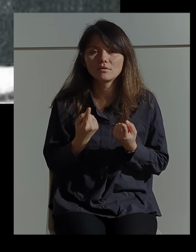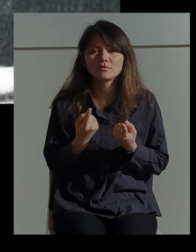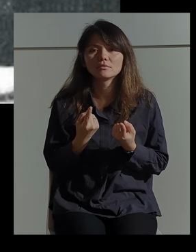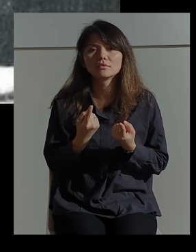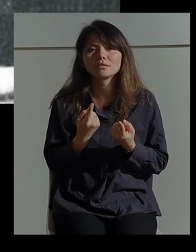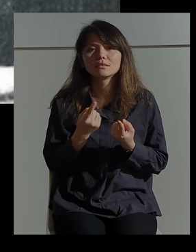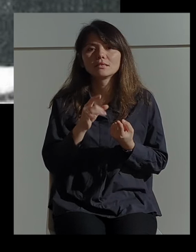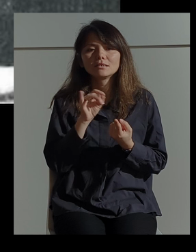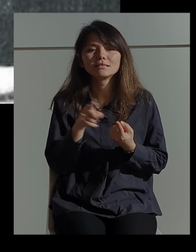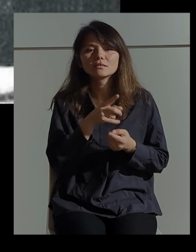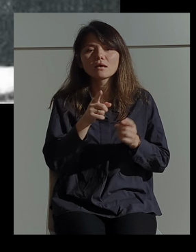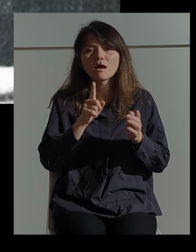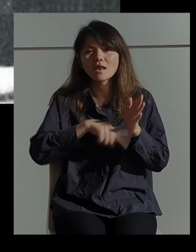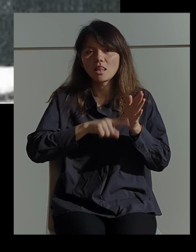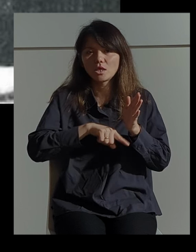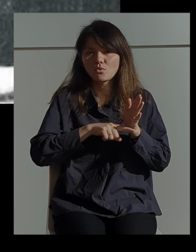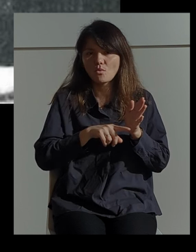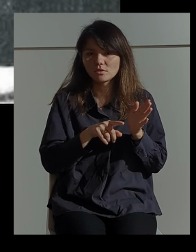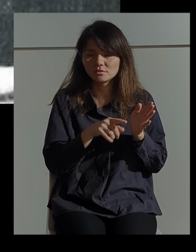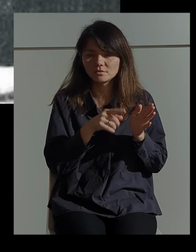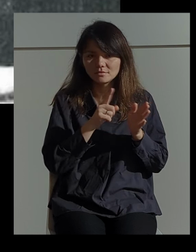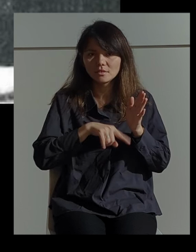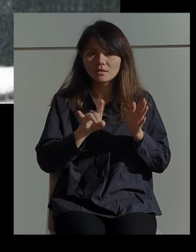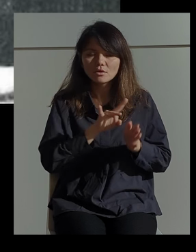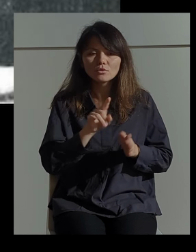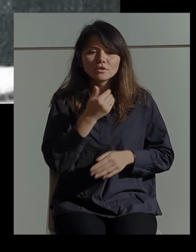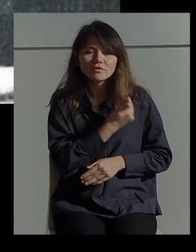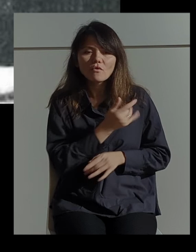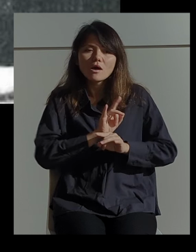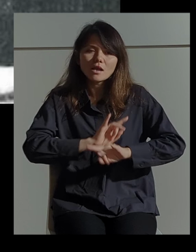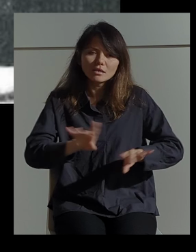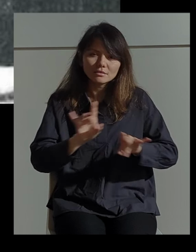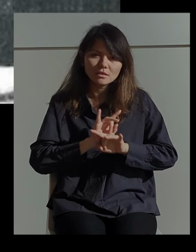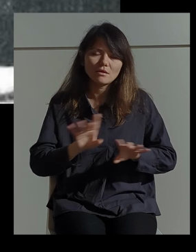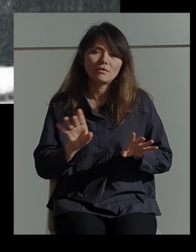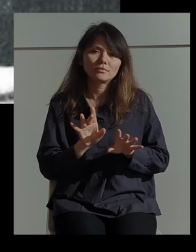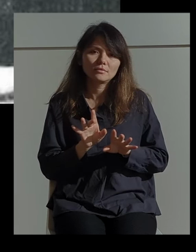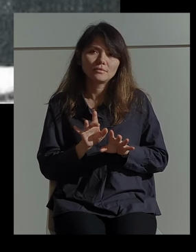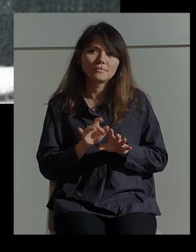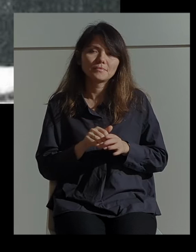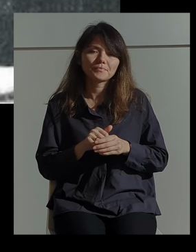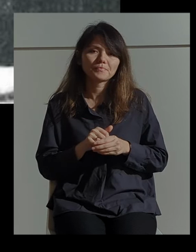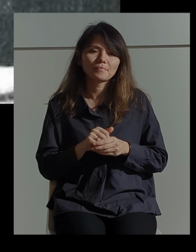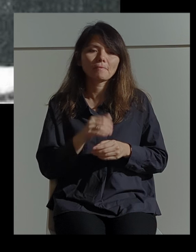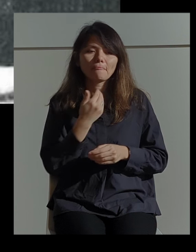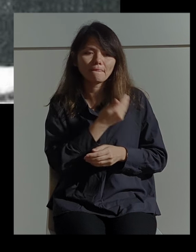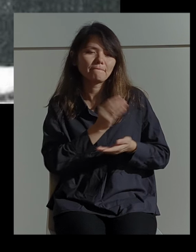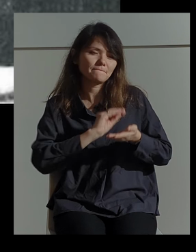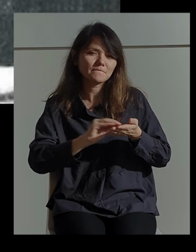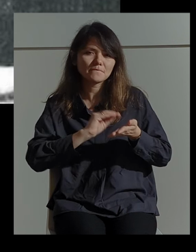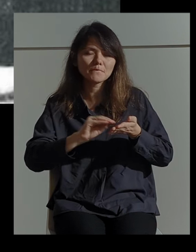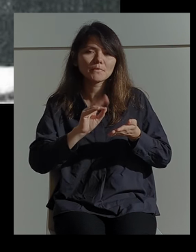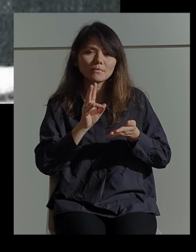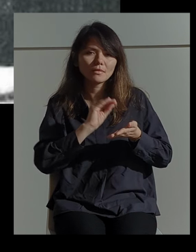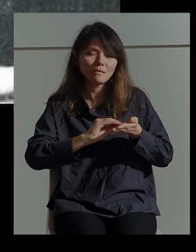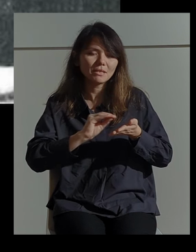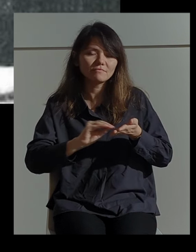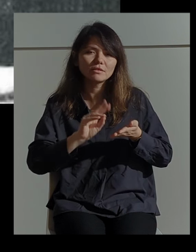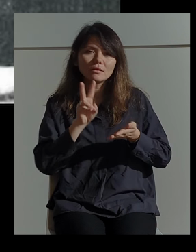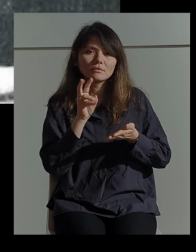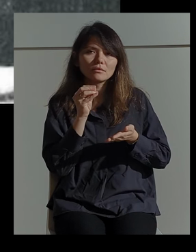так религиозности что его рассказы его а произведения несут